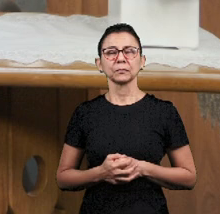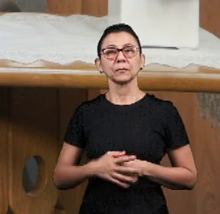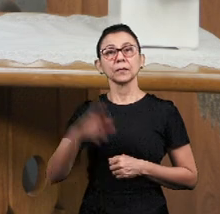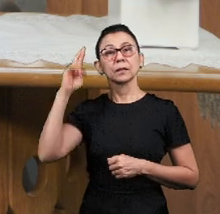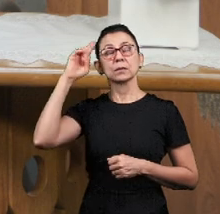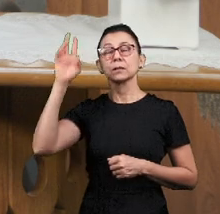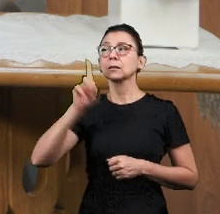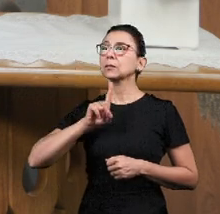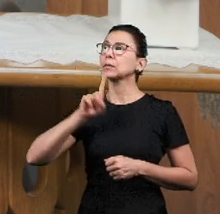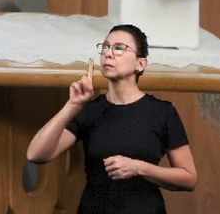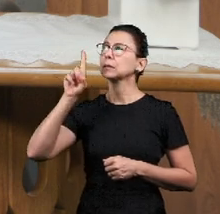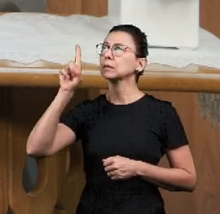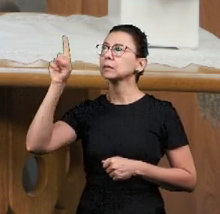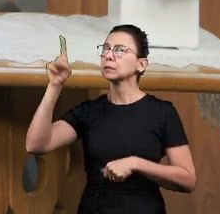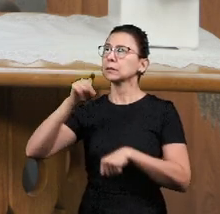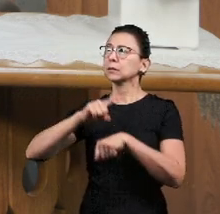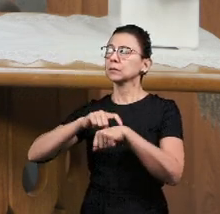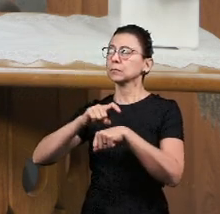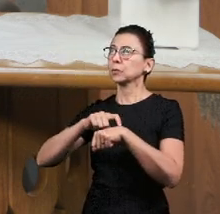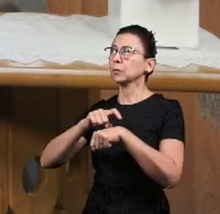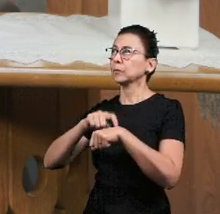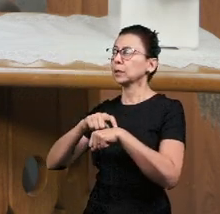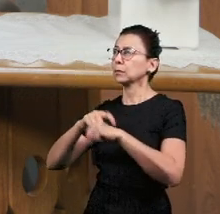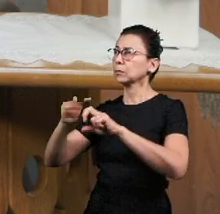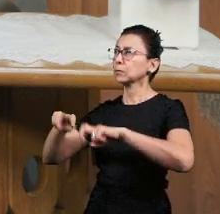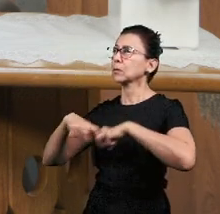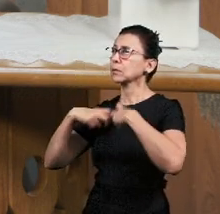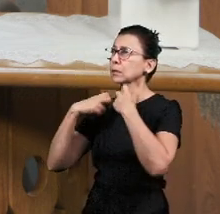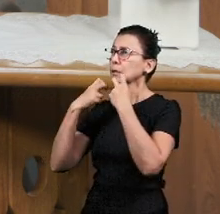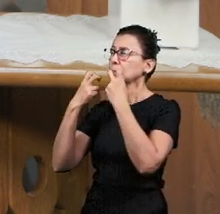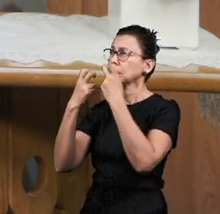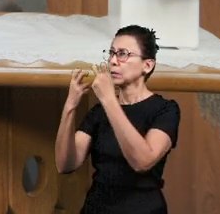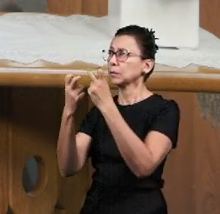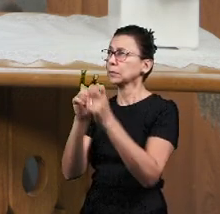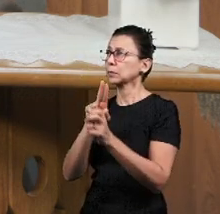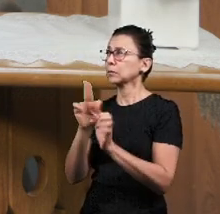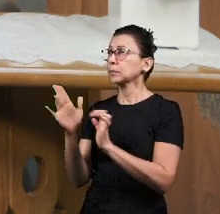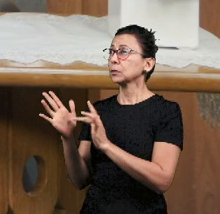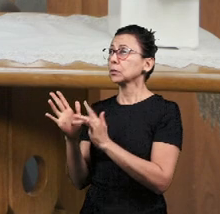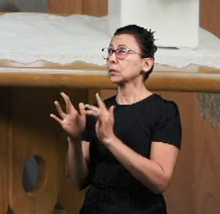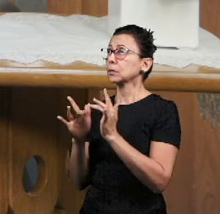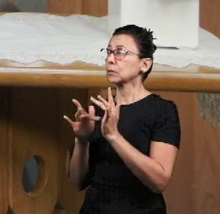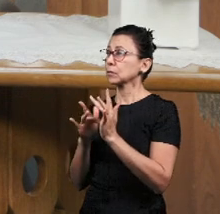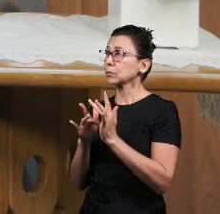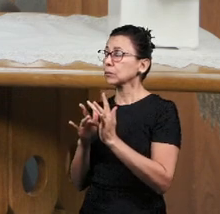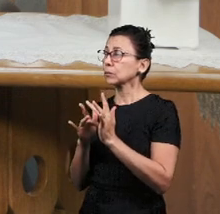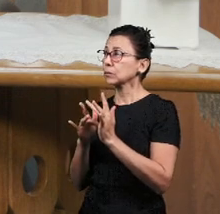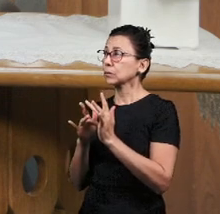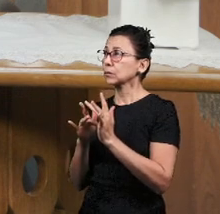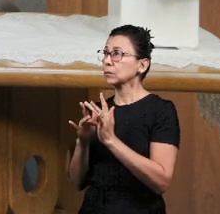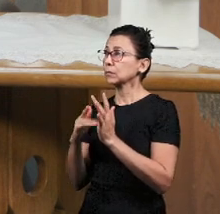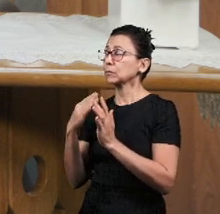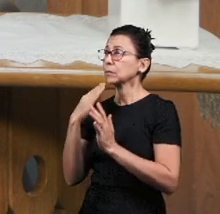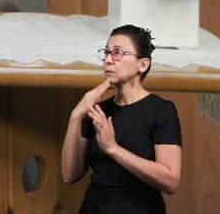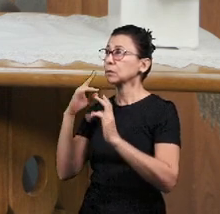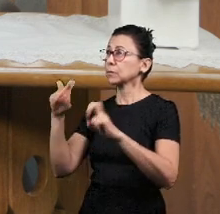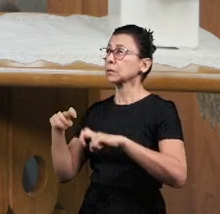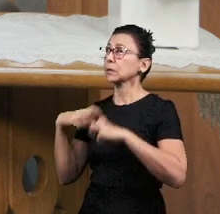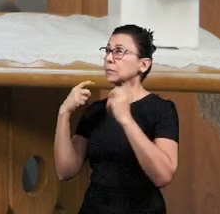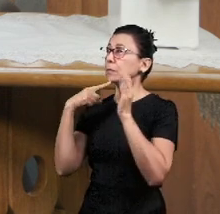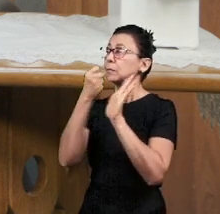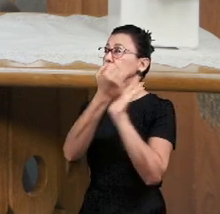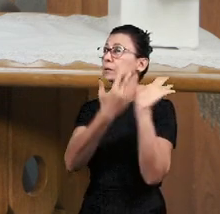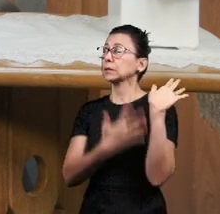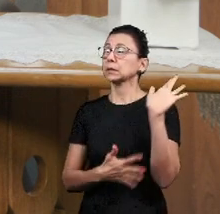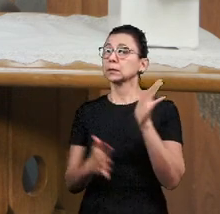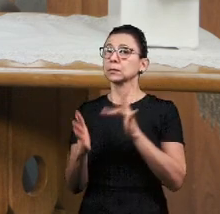Seigneur Dieu, nous nous adressons à toi au nom du Seigneur Jésus et nous prions par le sang du Seigneur Jésus. Nous